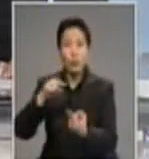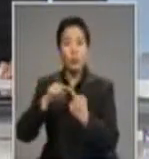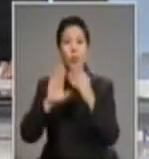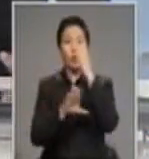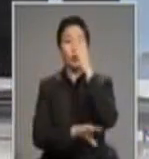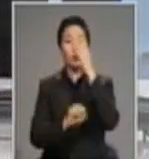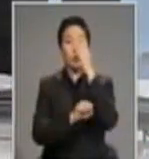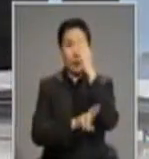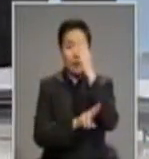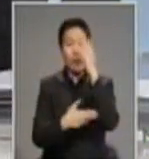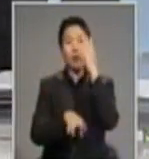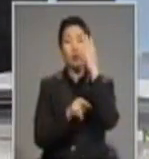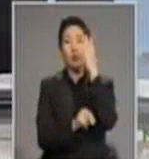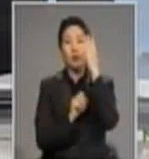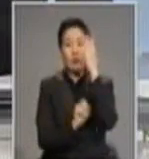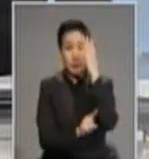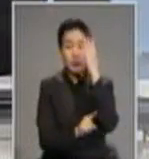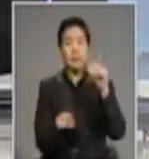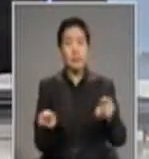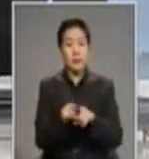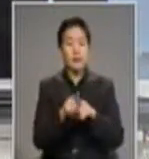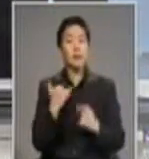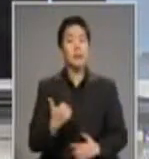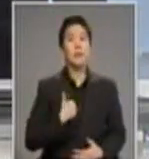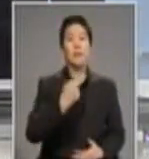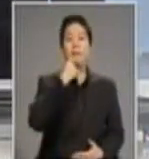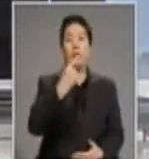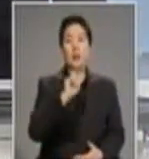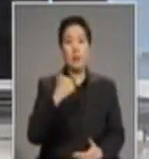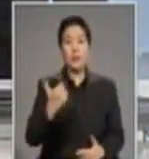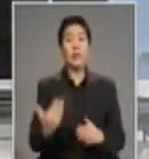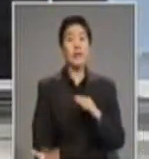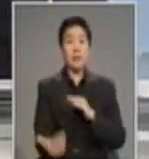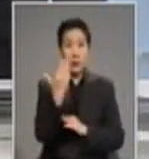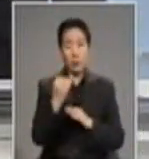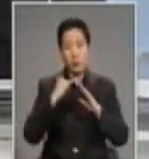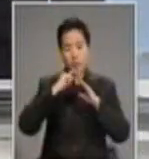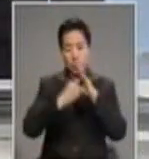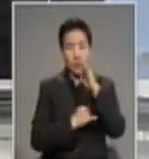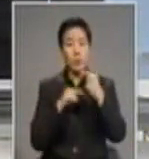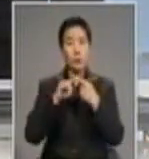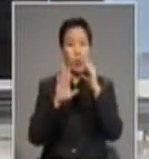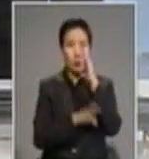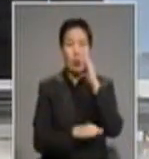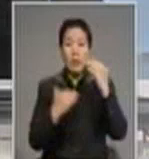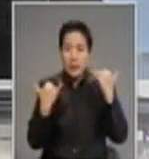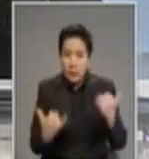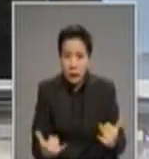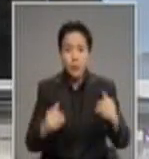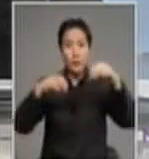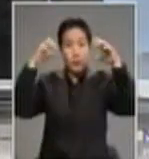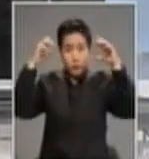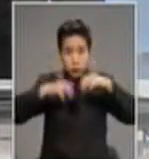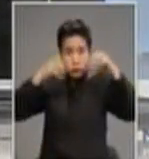แล้วก็จังหวัดนครศรีธรรมราชด้วยนะครับอย่างที่บอกว่าช่วงเช้าวันนี้ที่ผ่านมาหลายจังหวัดทางภาคใต้ยังคงมีฝนตกลงมา